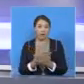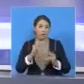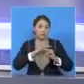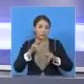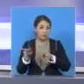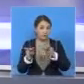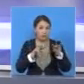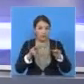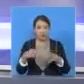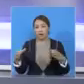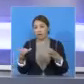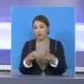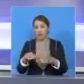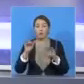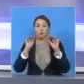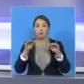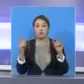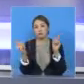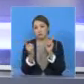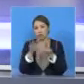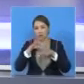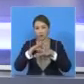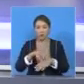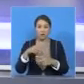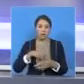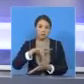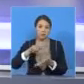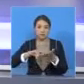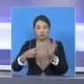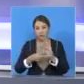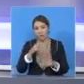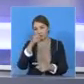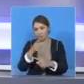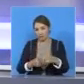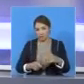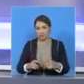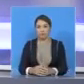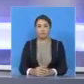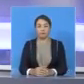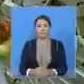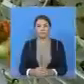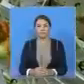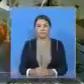бақылаған делегация құрамы университетте кездесу өткізіп, алдағы жоспарларымен бөлісті. Толығырақ тілші тарқатады.